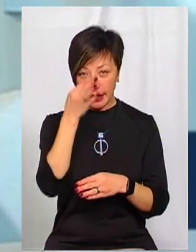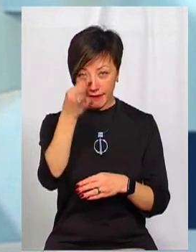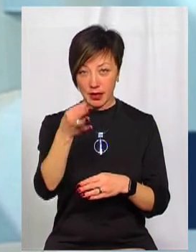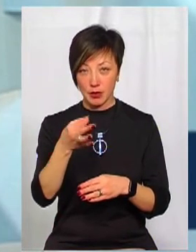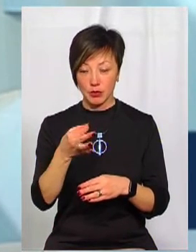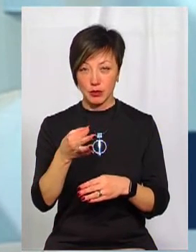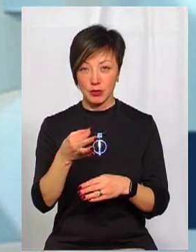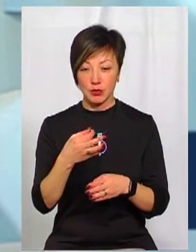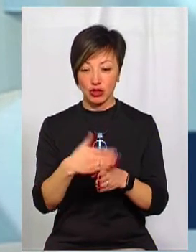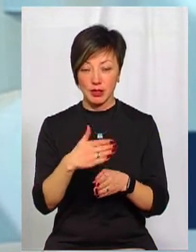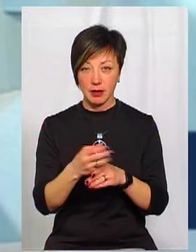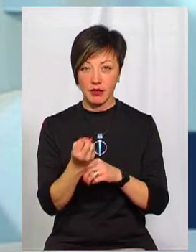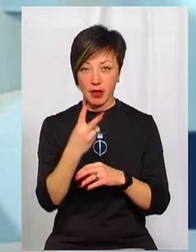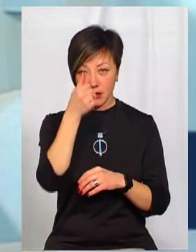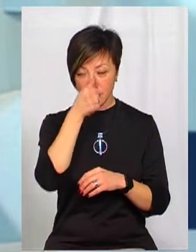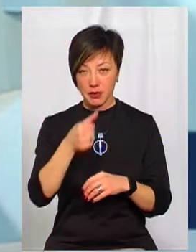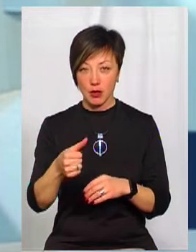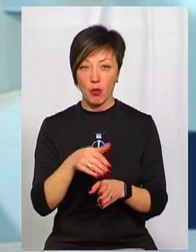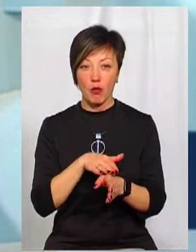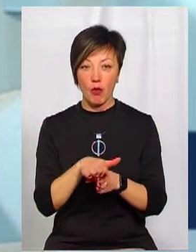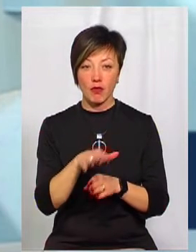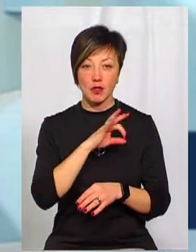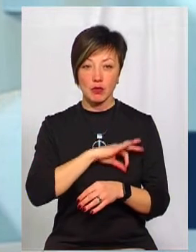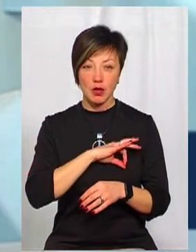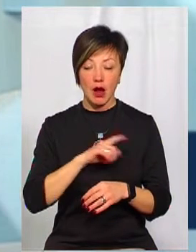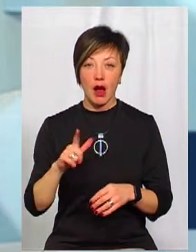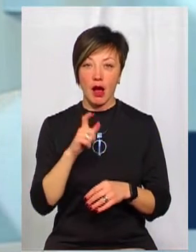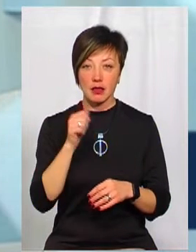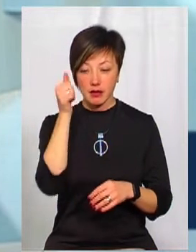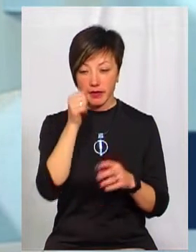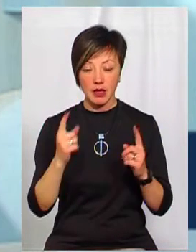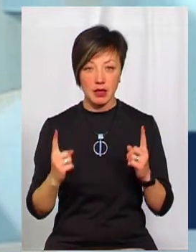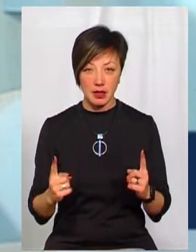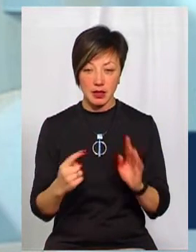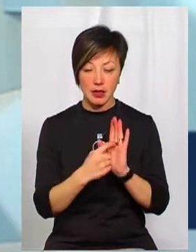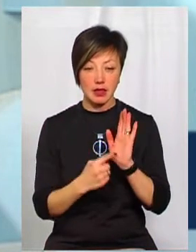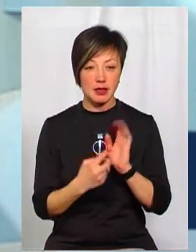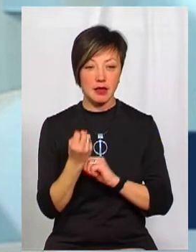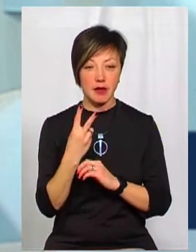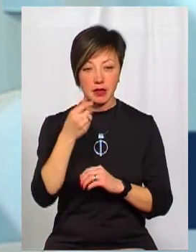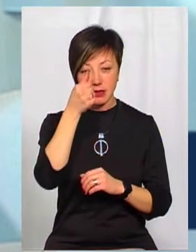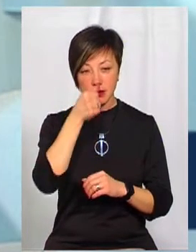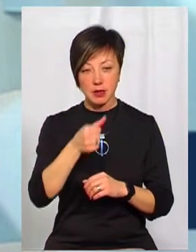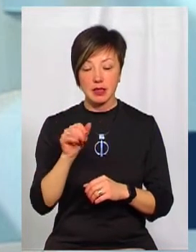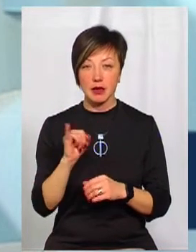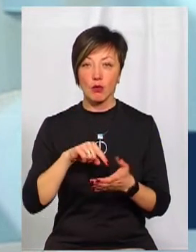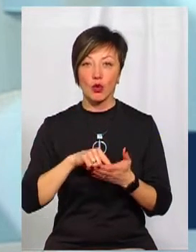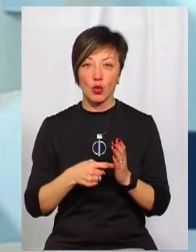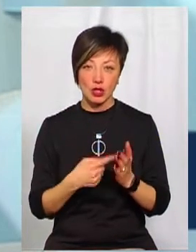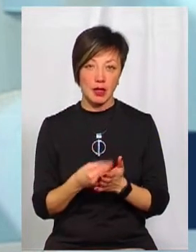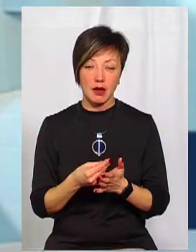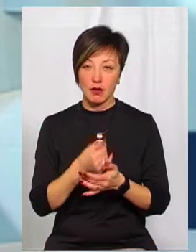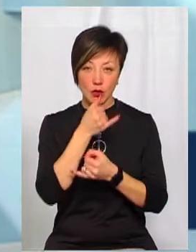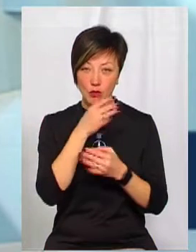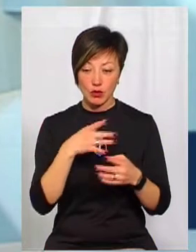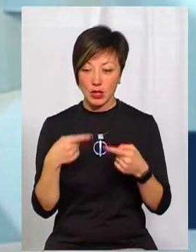на 12 місяців. Тобто береться повне споживання за газовий рік і ділиться на 12 місяців і множиться на тариф.